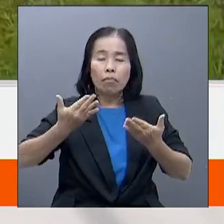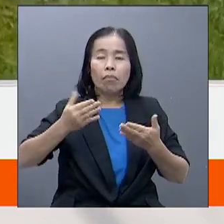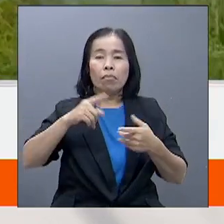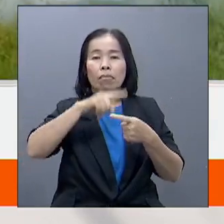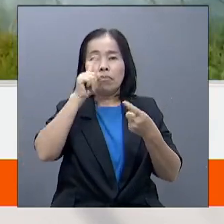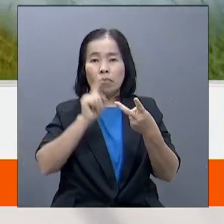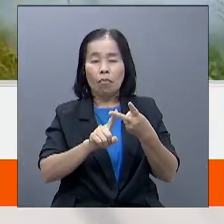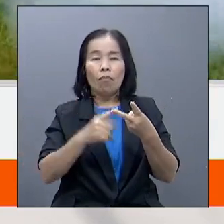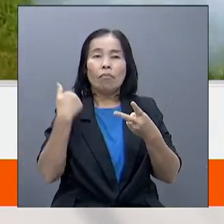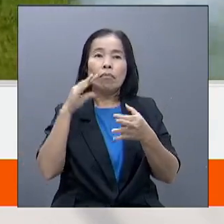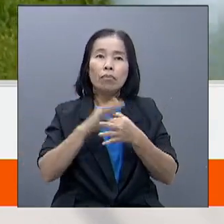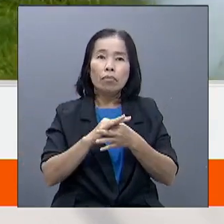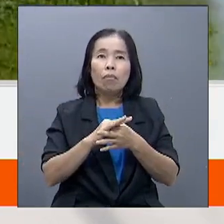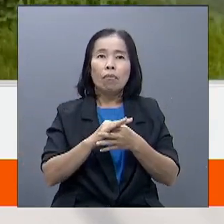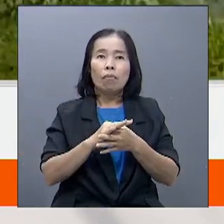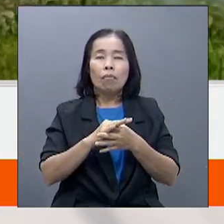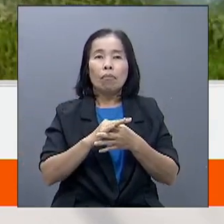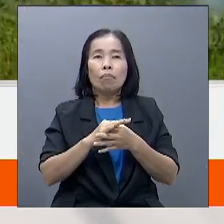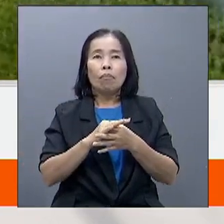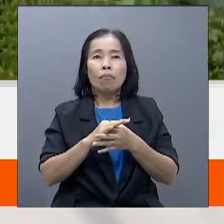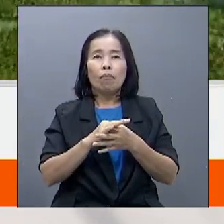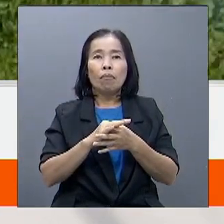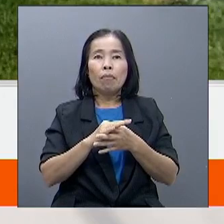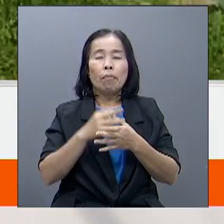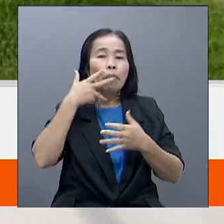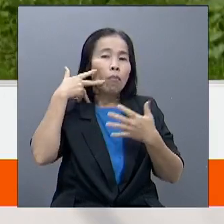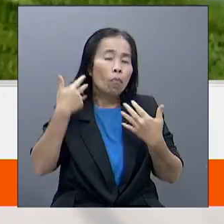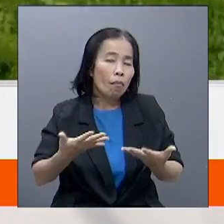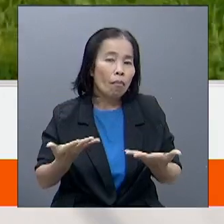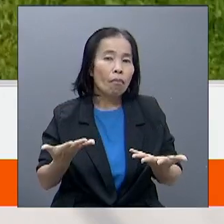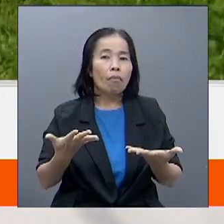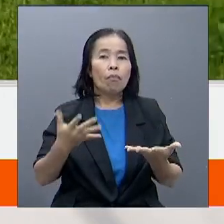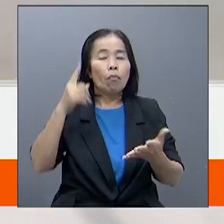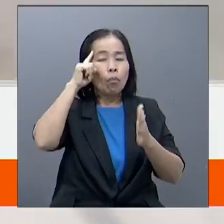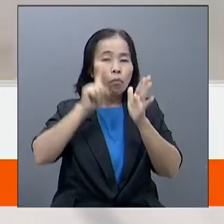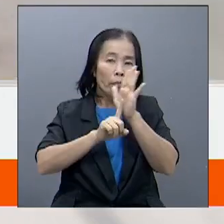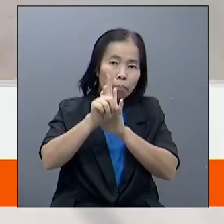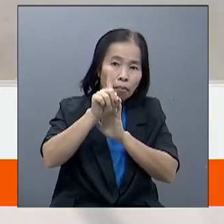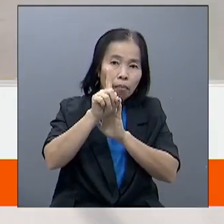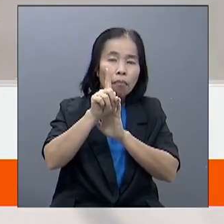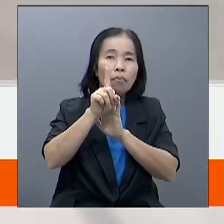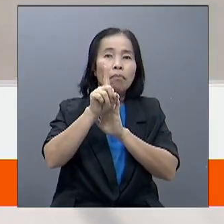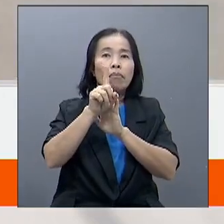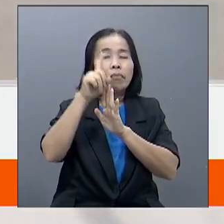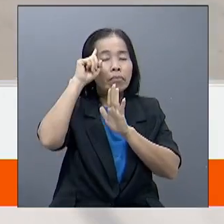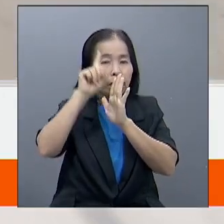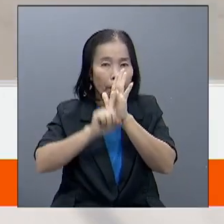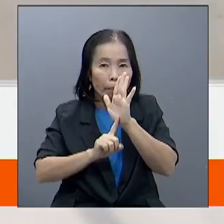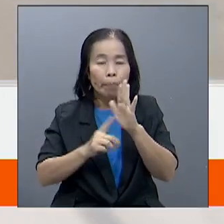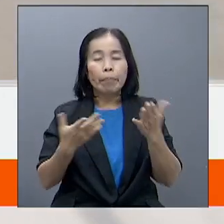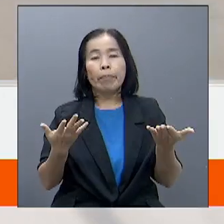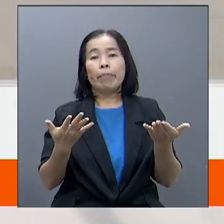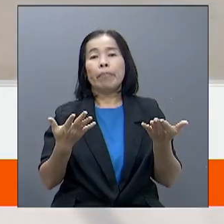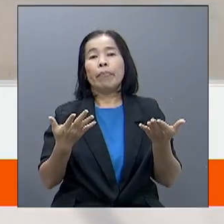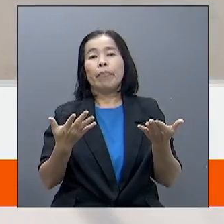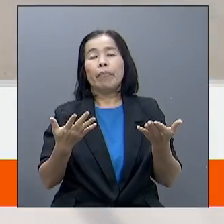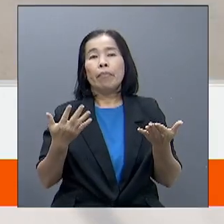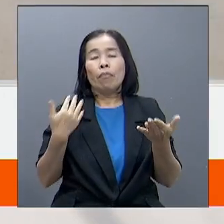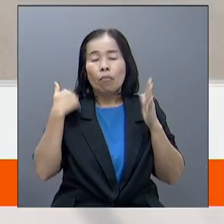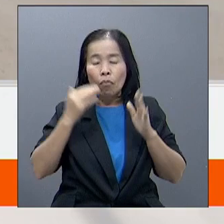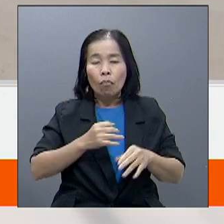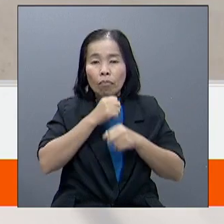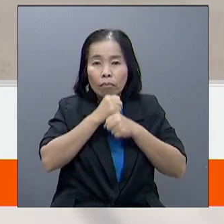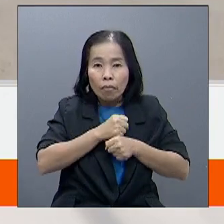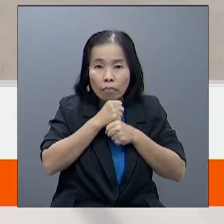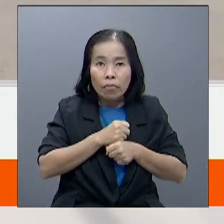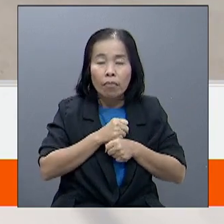ะเป็นเรื่องของภาวะอ้วนนะครับโรคประจำตัวเบาหวานความดันโลหิตสูงโรคตับนะครับหรือแม้แต่ผู้สูงอายุแล้ว